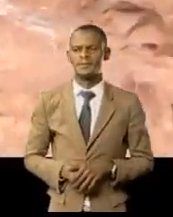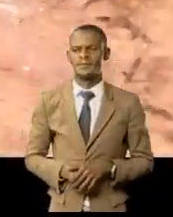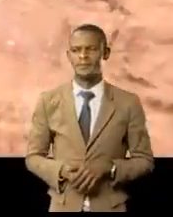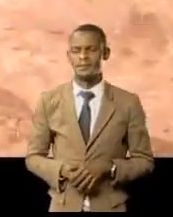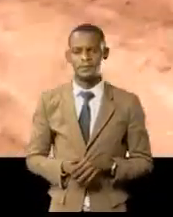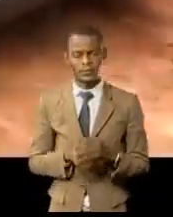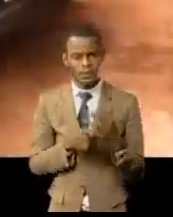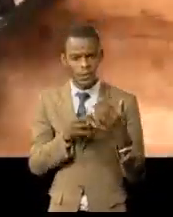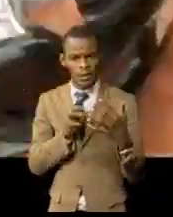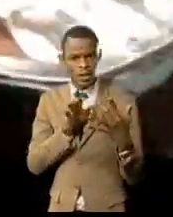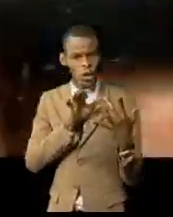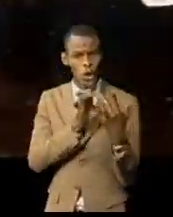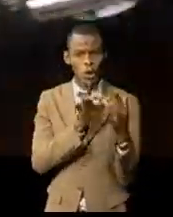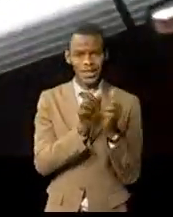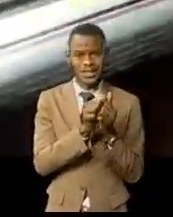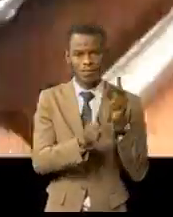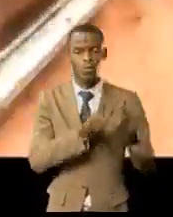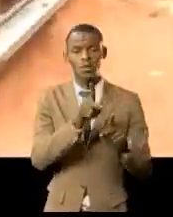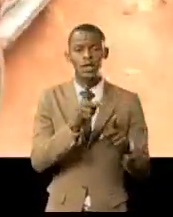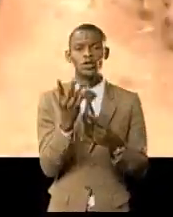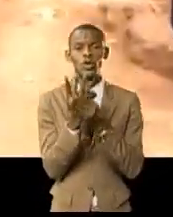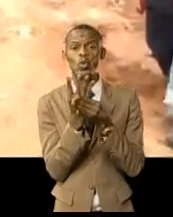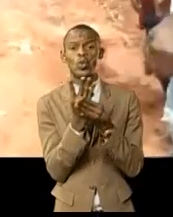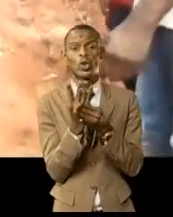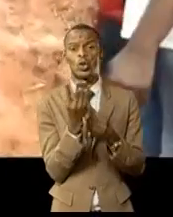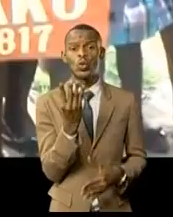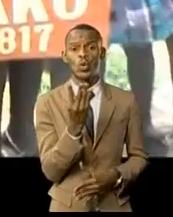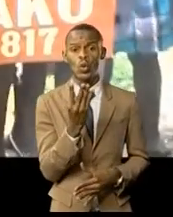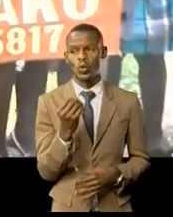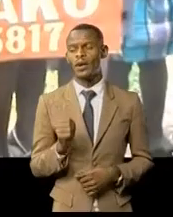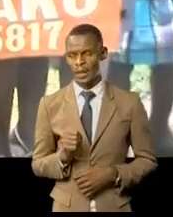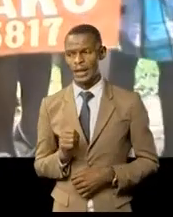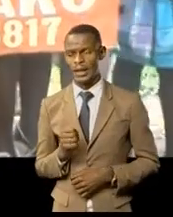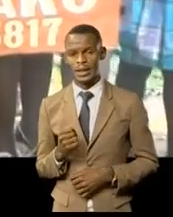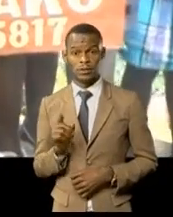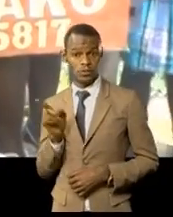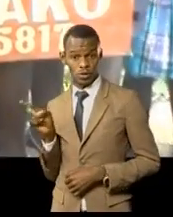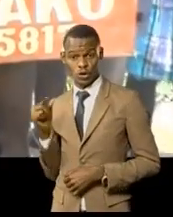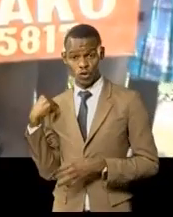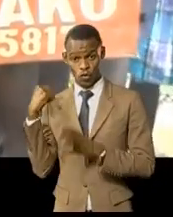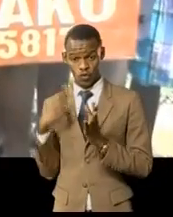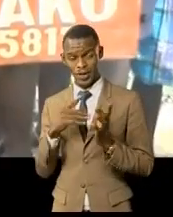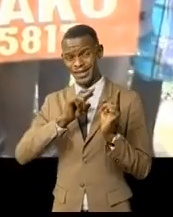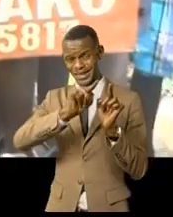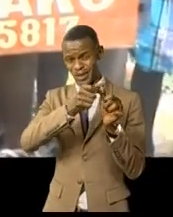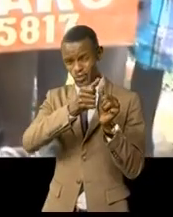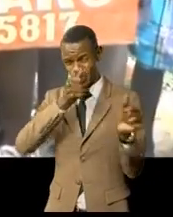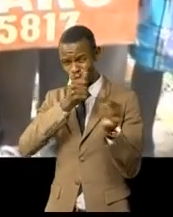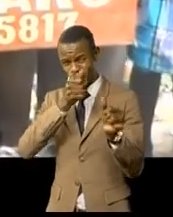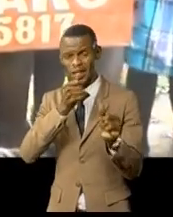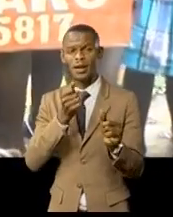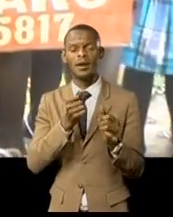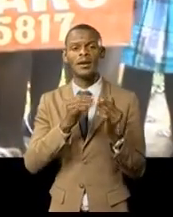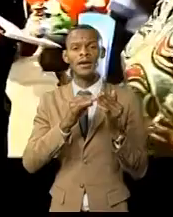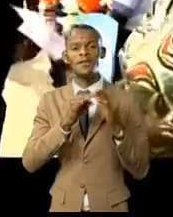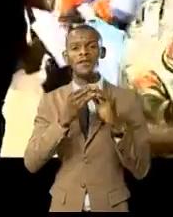du Kwilu acquis. Il est redevable. C'est cet objectif qui l'amène à plus de 150 km de Kikwit, précisément au village